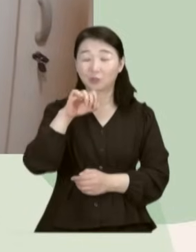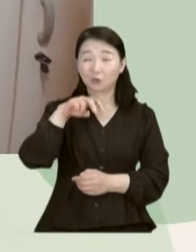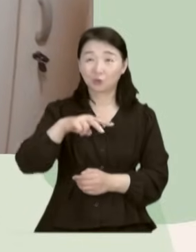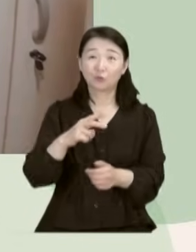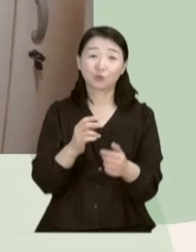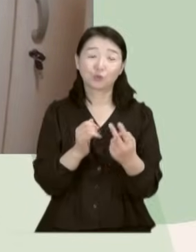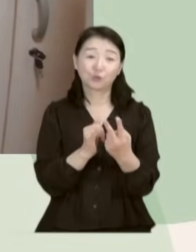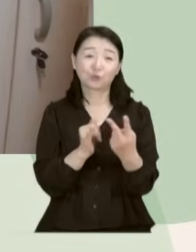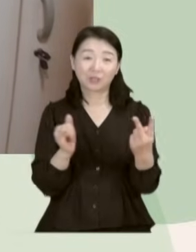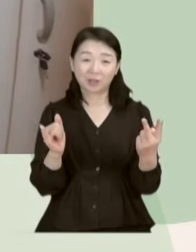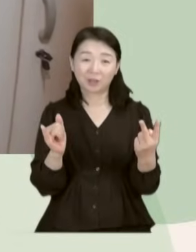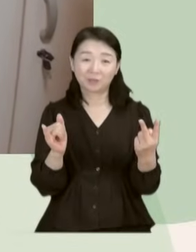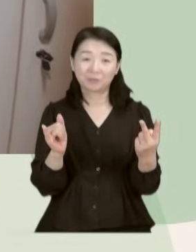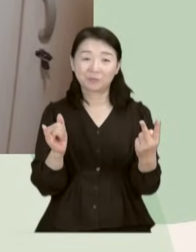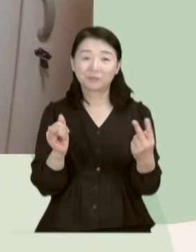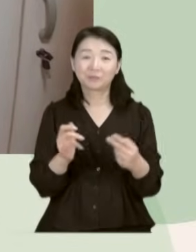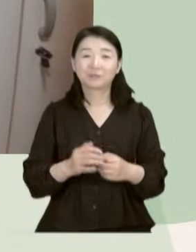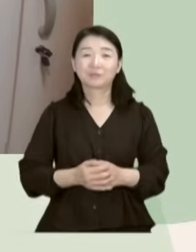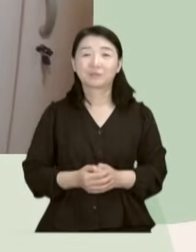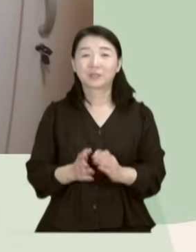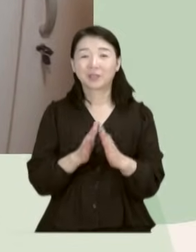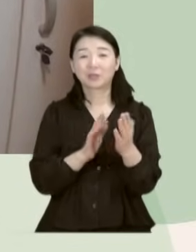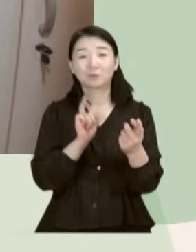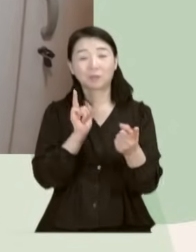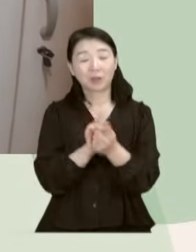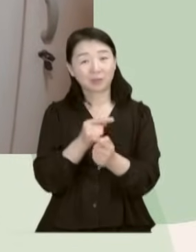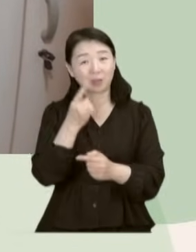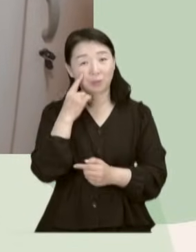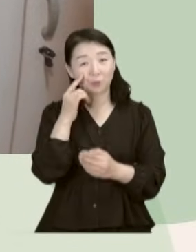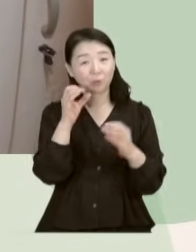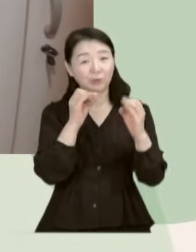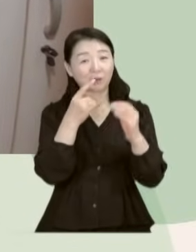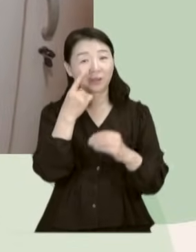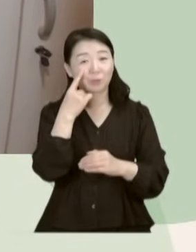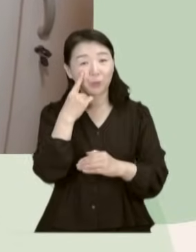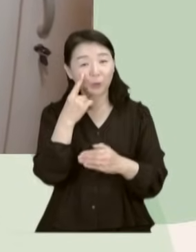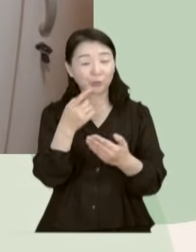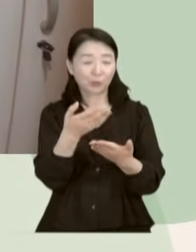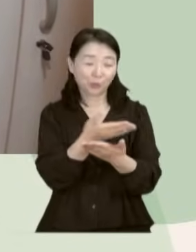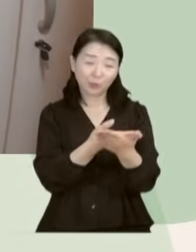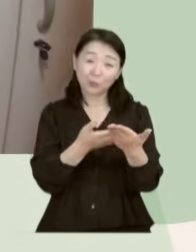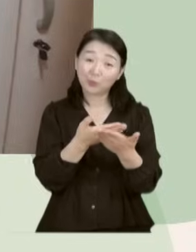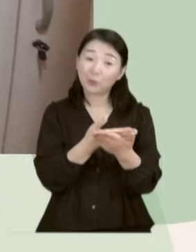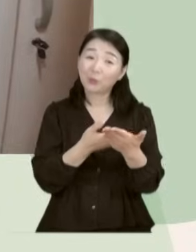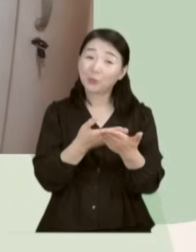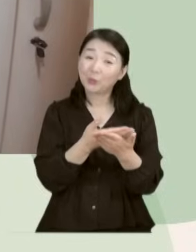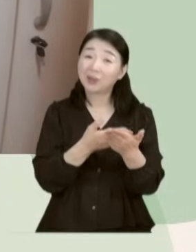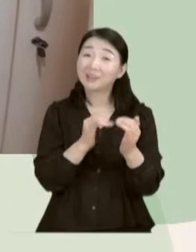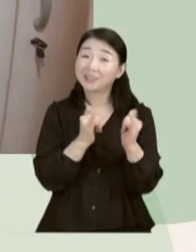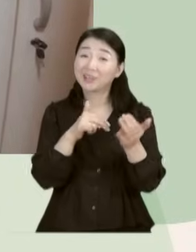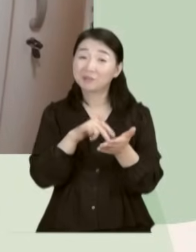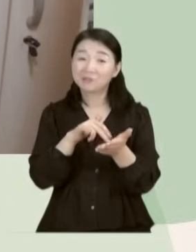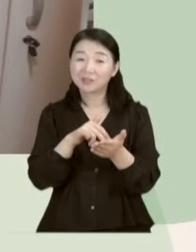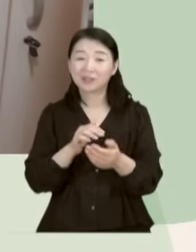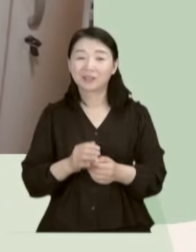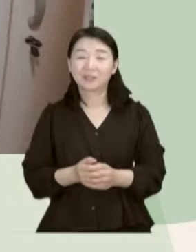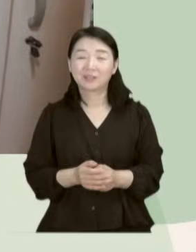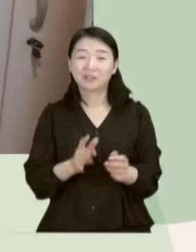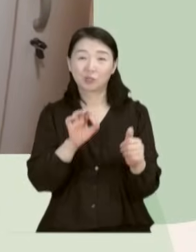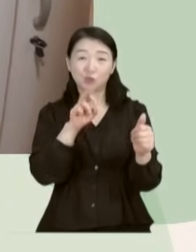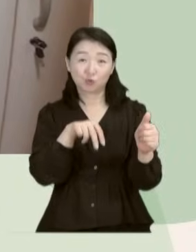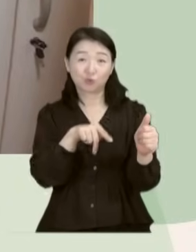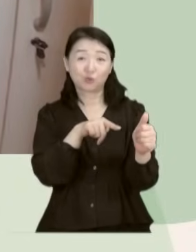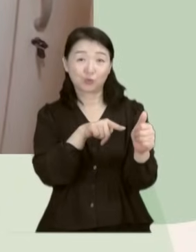또 이윤성 님 두 분의 가족을 만나보고 또 이야기해보고 또 교제한 그런